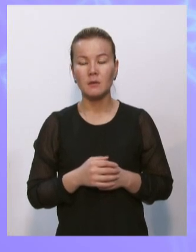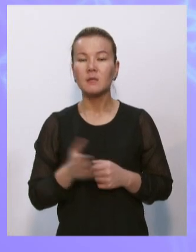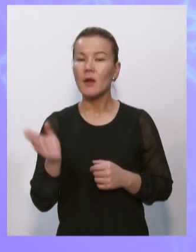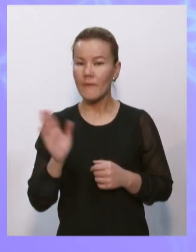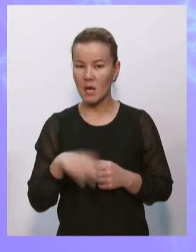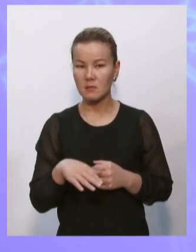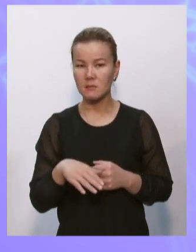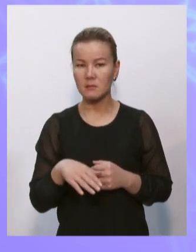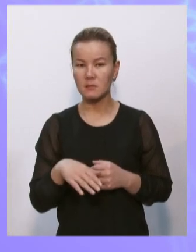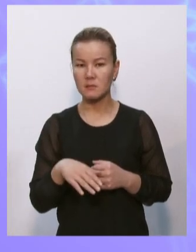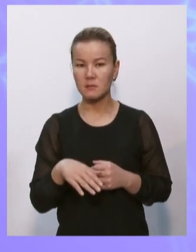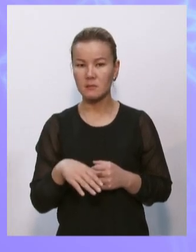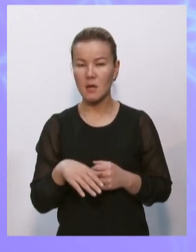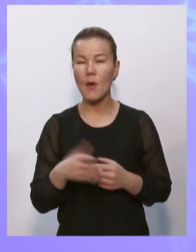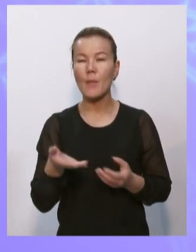Давайте